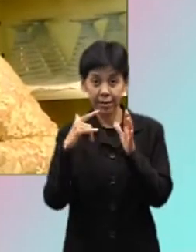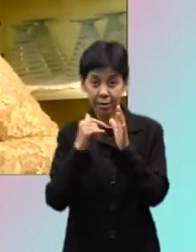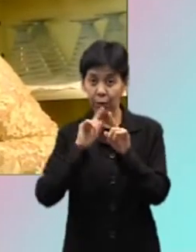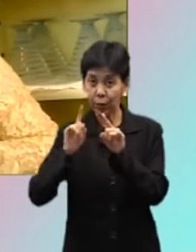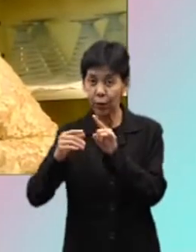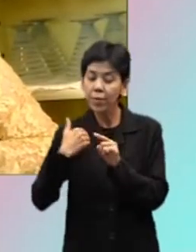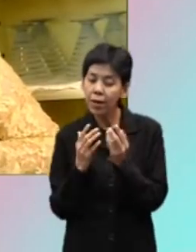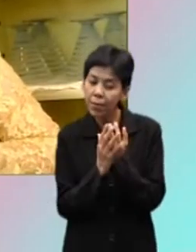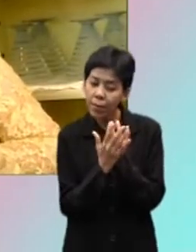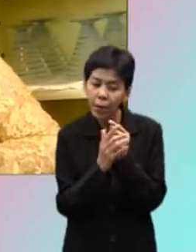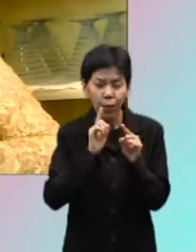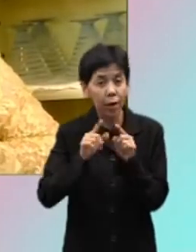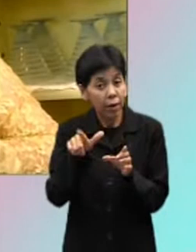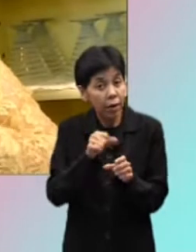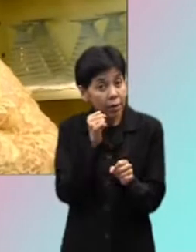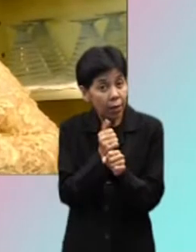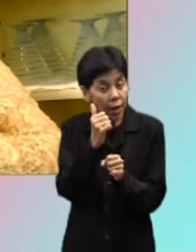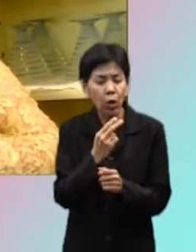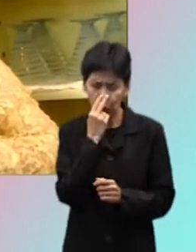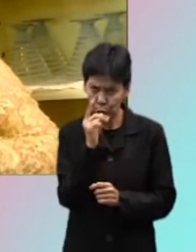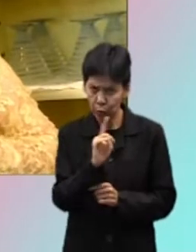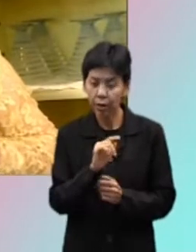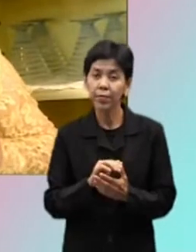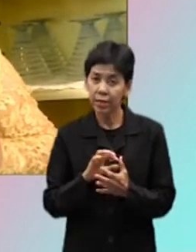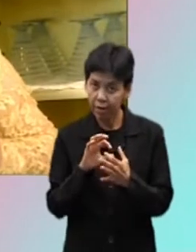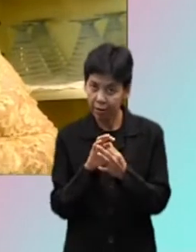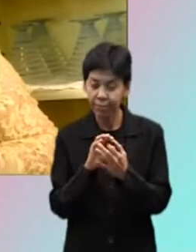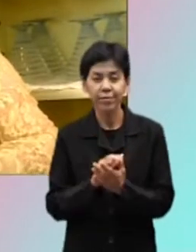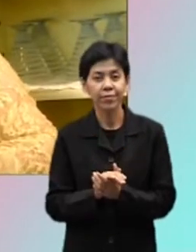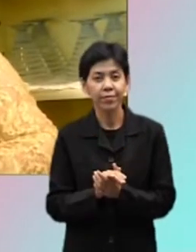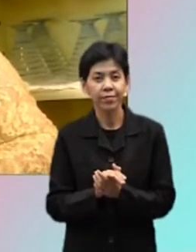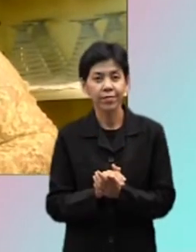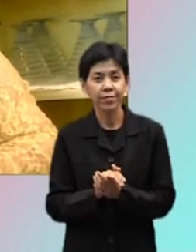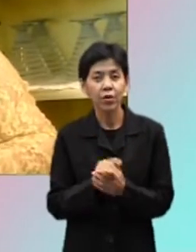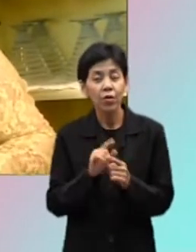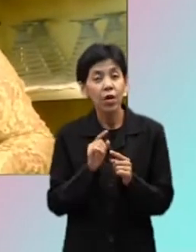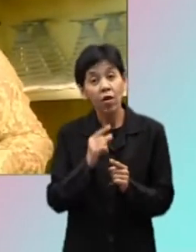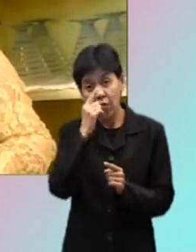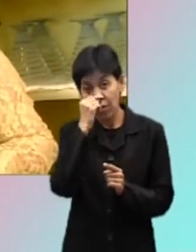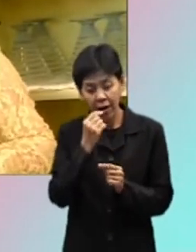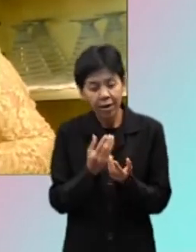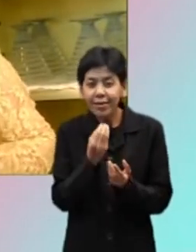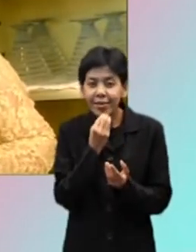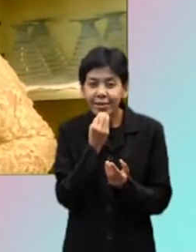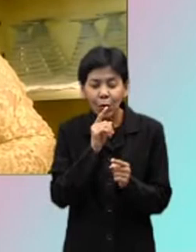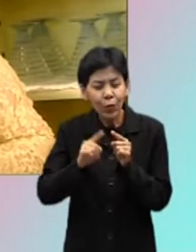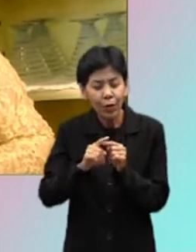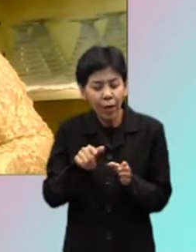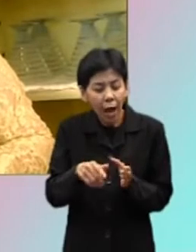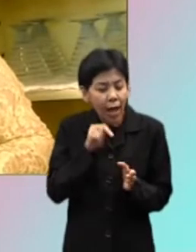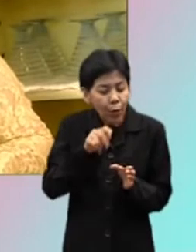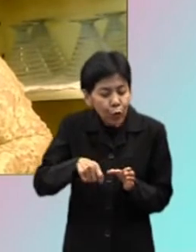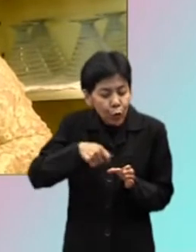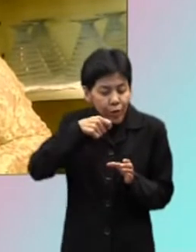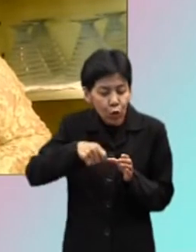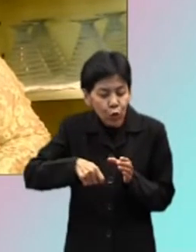ใดๆที่จะทำไอศกรีมได้หรือไม่นั้นเราสังเกตจากว่าฝรั่งเนี่ยเวลาเราทำอาหารฝรั่งเนี่ยฝรั่งจะมี